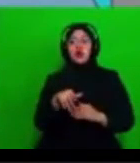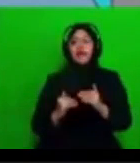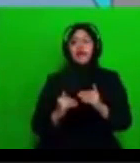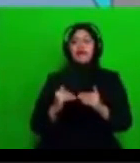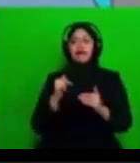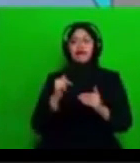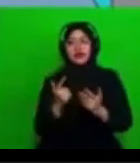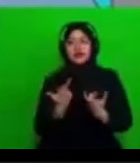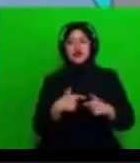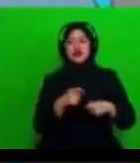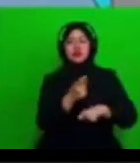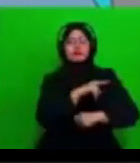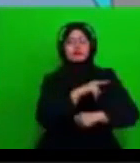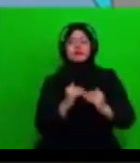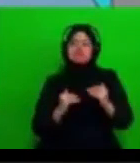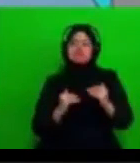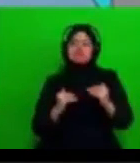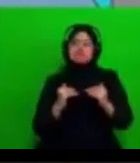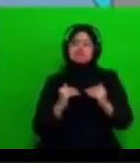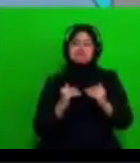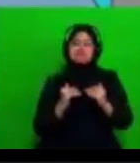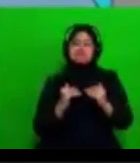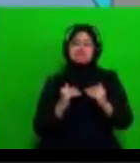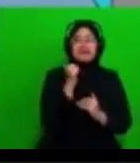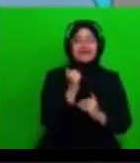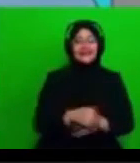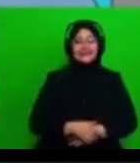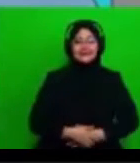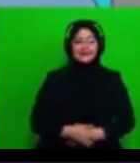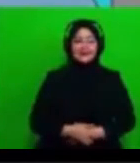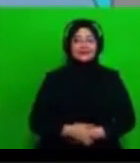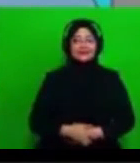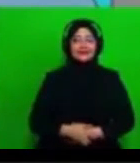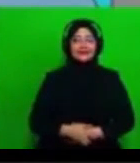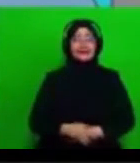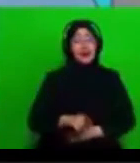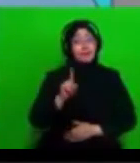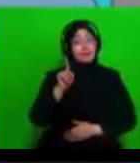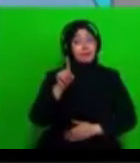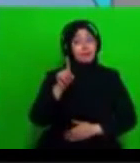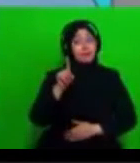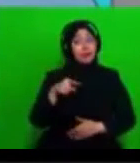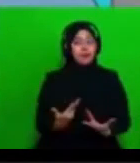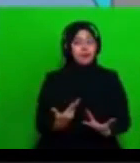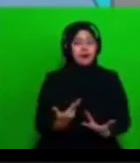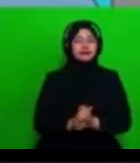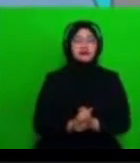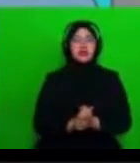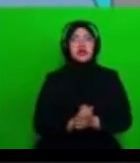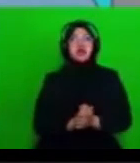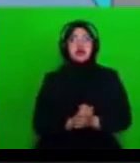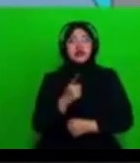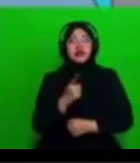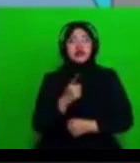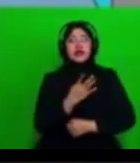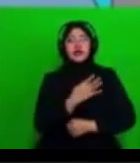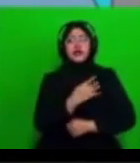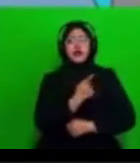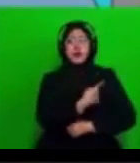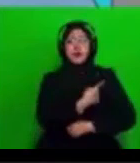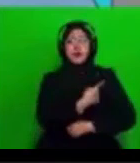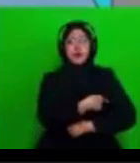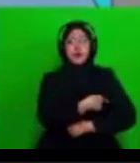sesuai dengan kemampuan anak yang bersangkutan. Nah, tentu dalam konteks ini diperlukan kompetensi pedagogik